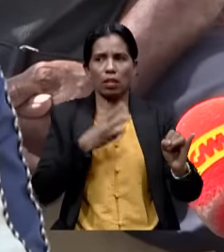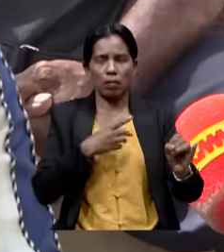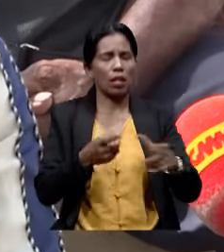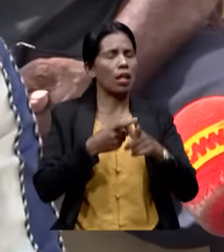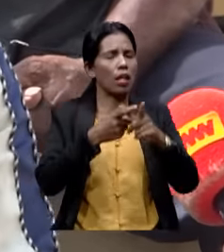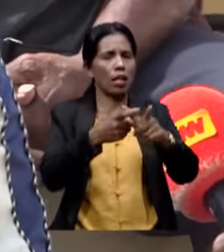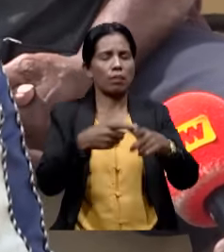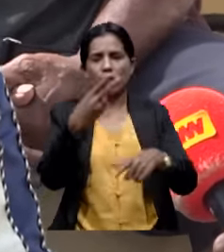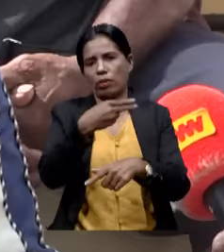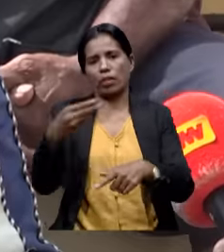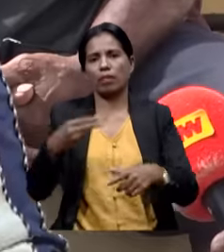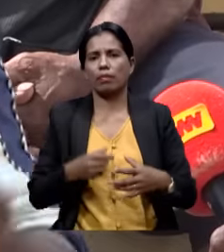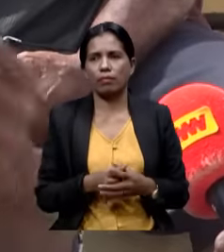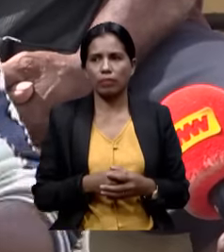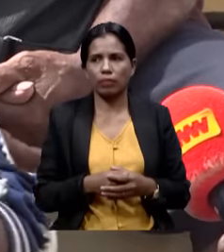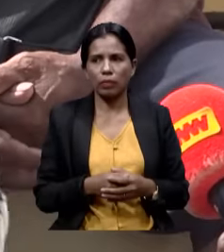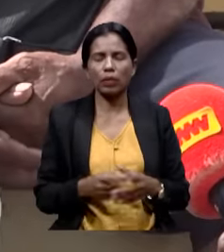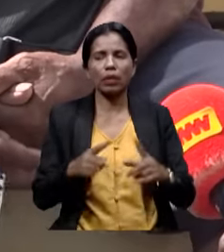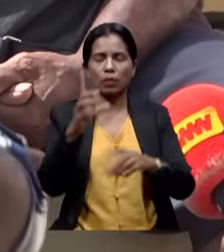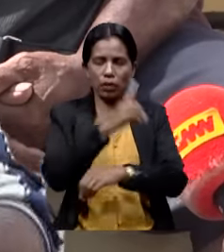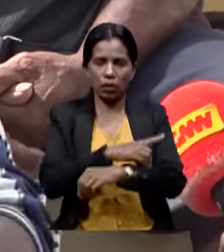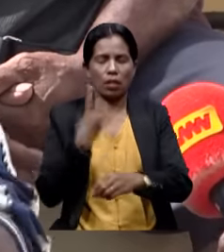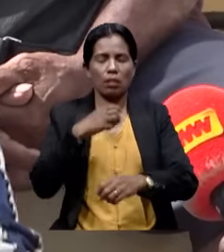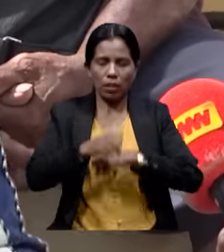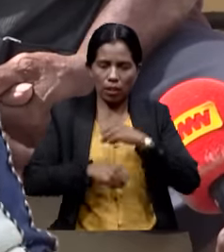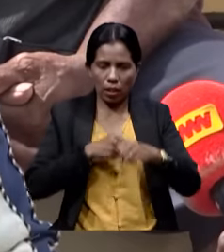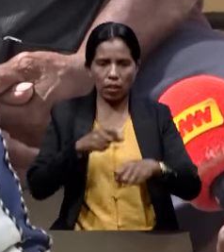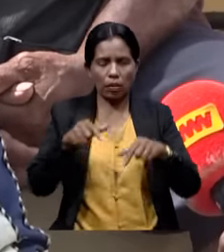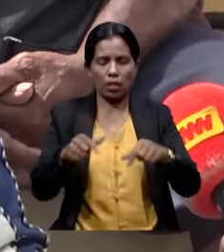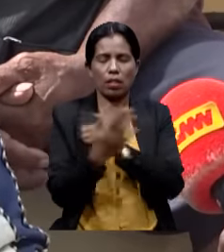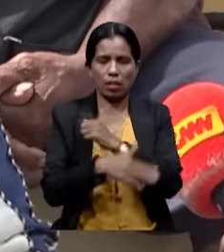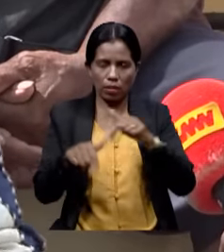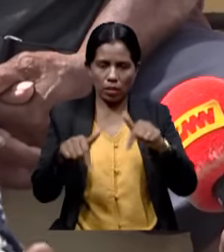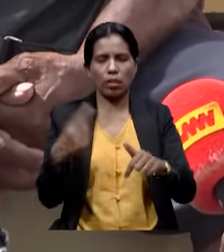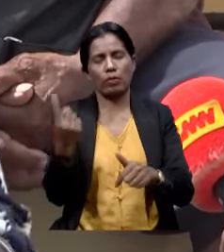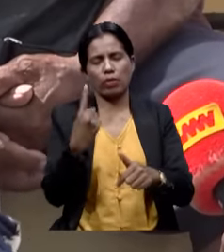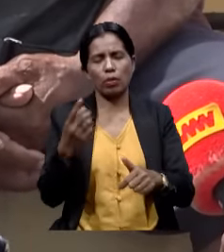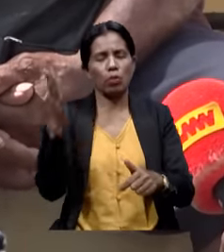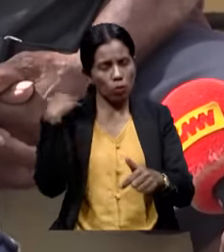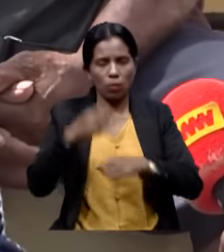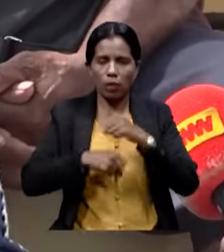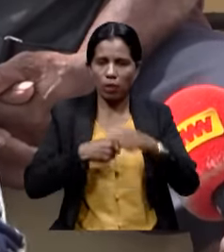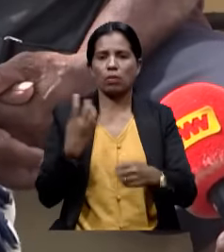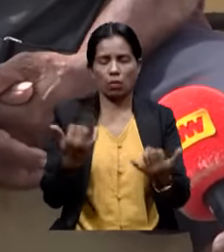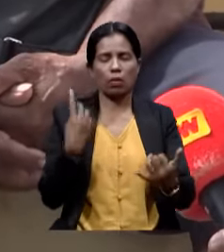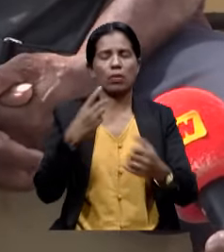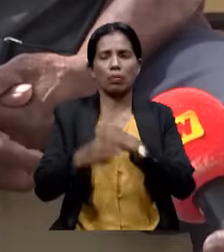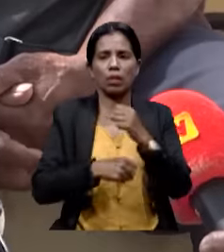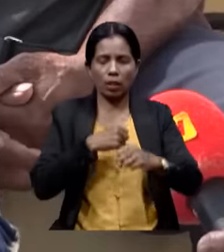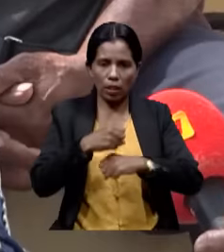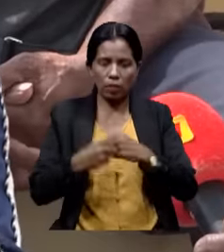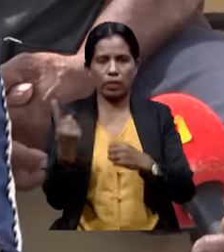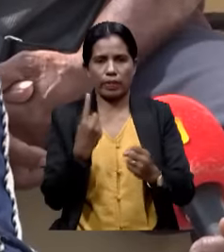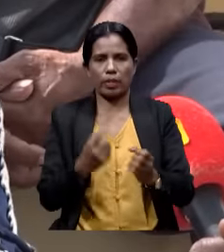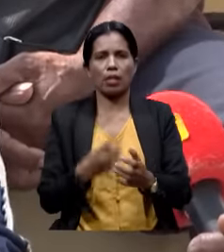tambua. Mas oin loran ami teru si habe ito raiden ne letan fatin. Uluk mas teru si agora mas ami teru si fatin. Mabe ami konsider kata kistaru